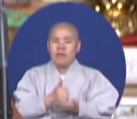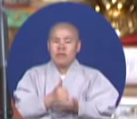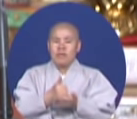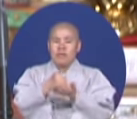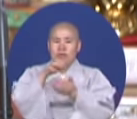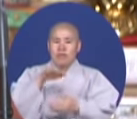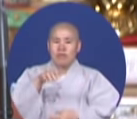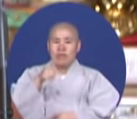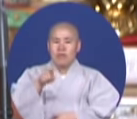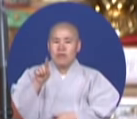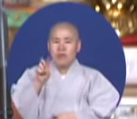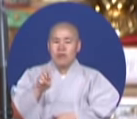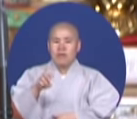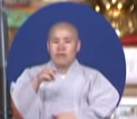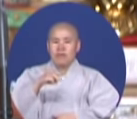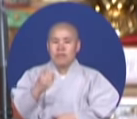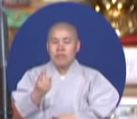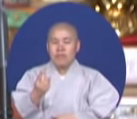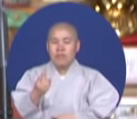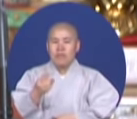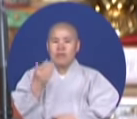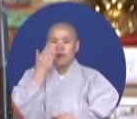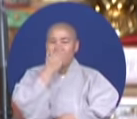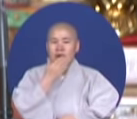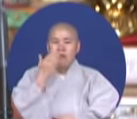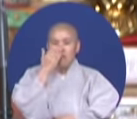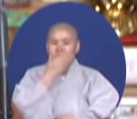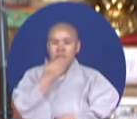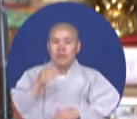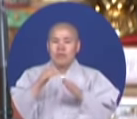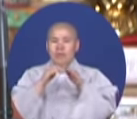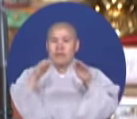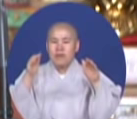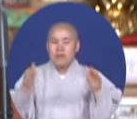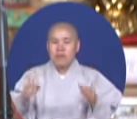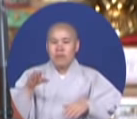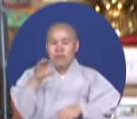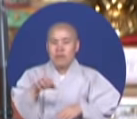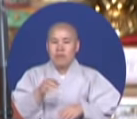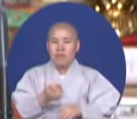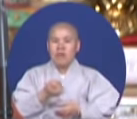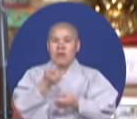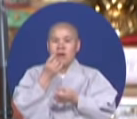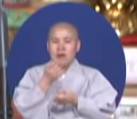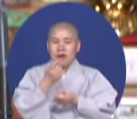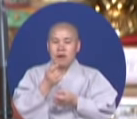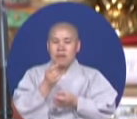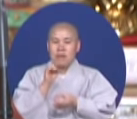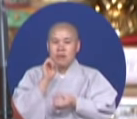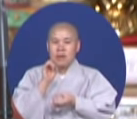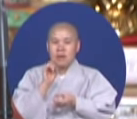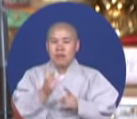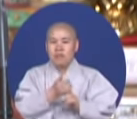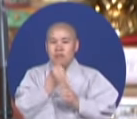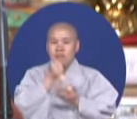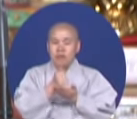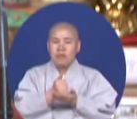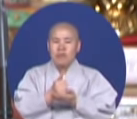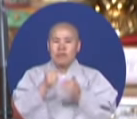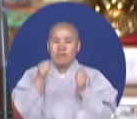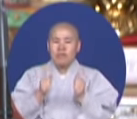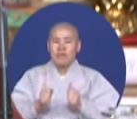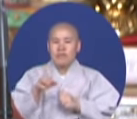감노단이에요. 감노단. 그 이제 감노왕열애를 모시는 데가 아미타불입니다. 그 단에. 그